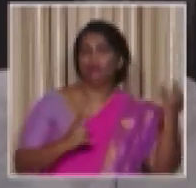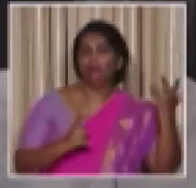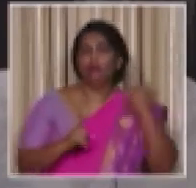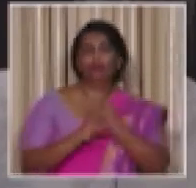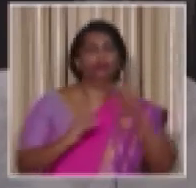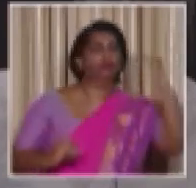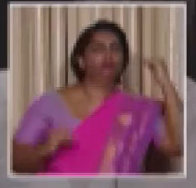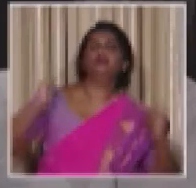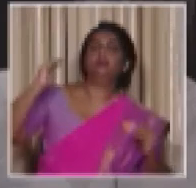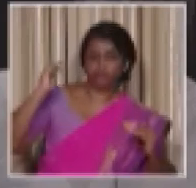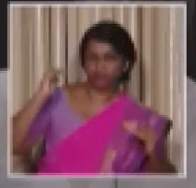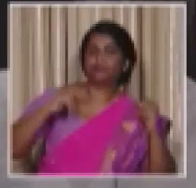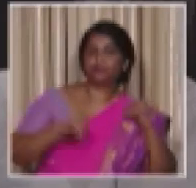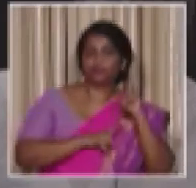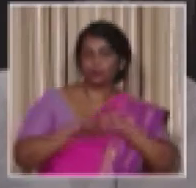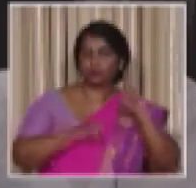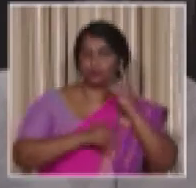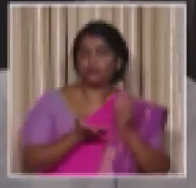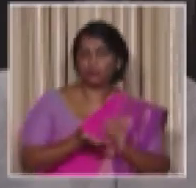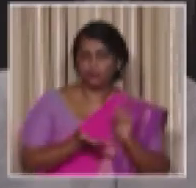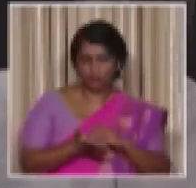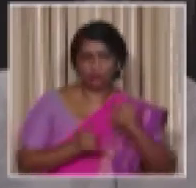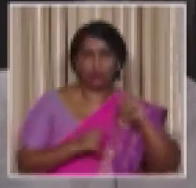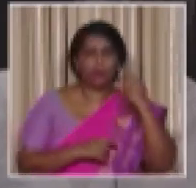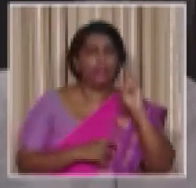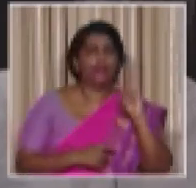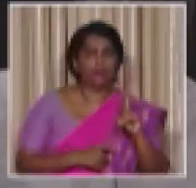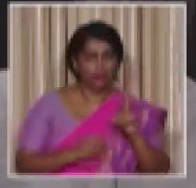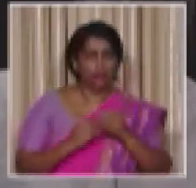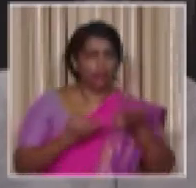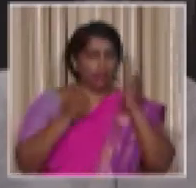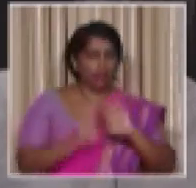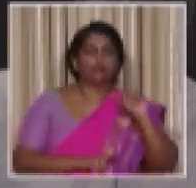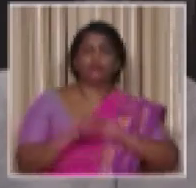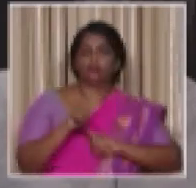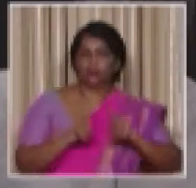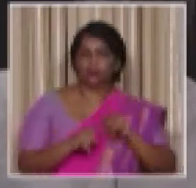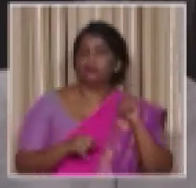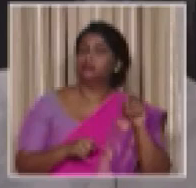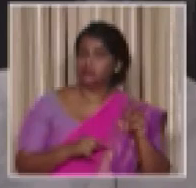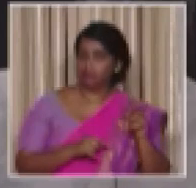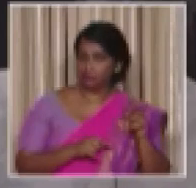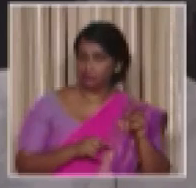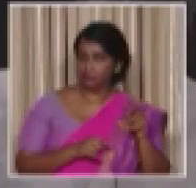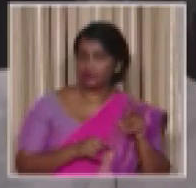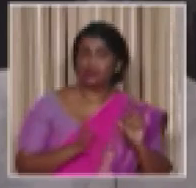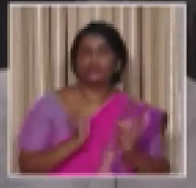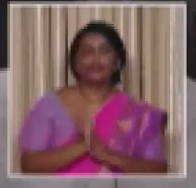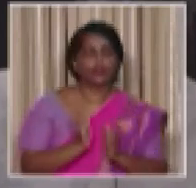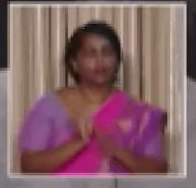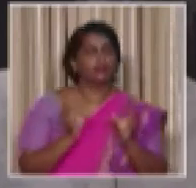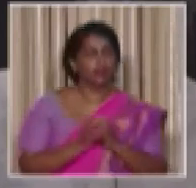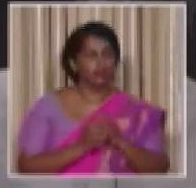තිනවා. ඒකේ සාකච්ඡාවට ගණනාවක් පන් තිබ්බා. ලබන 30 වෙනිදා අවසාන සාකච්ඡාව තියලා තිනෝ මේ ආංශක අධීක්ෂණ